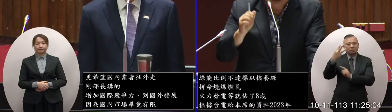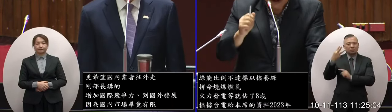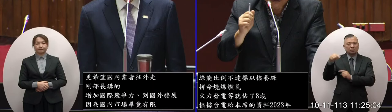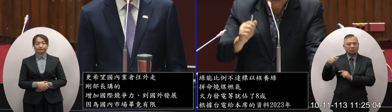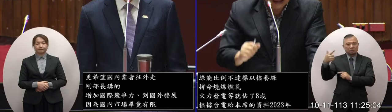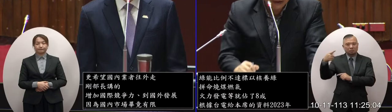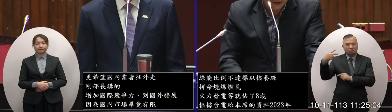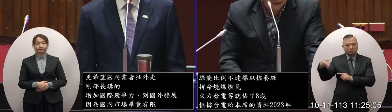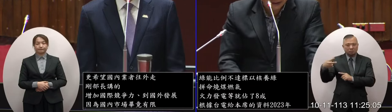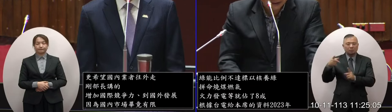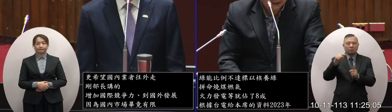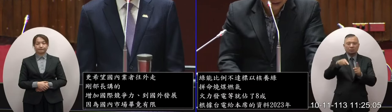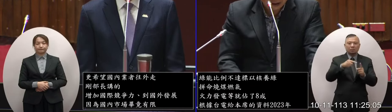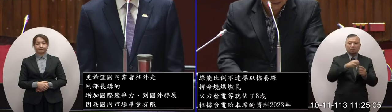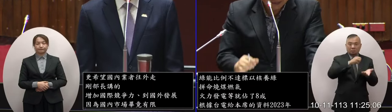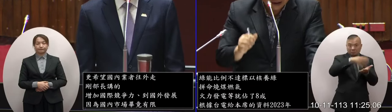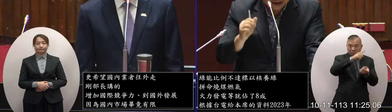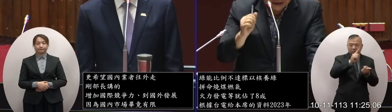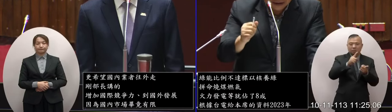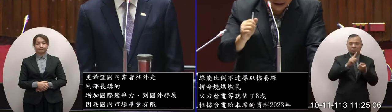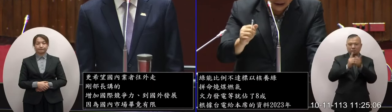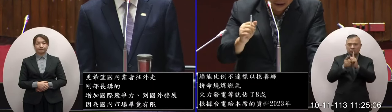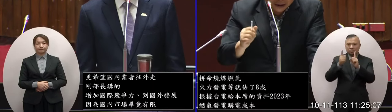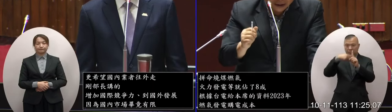每度是1.39元。哦，